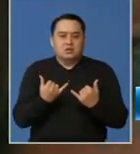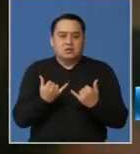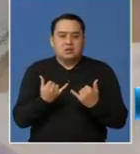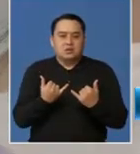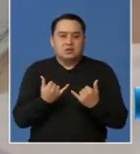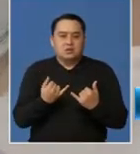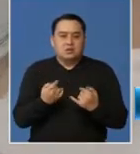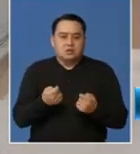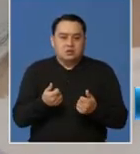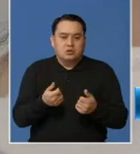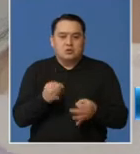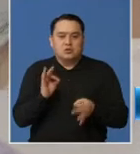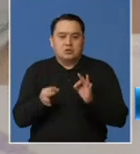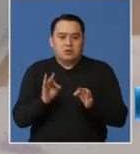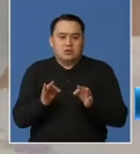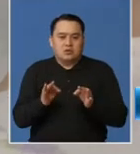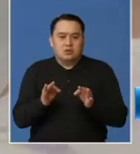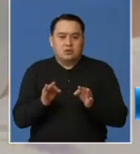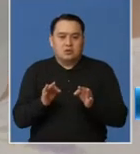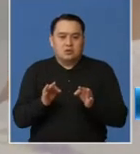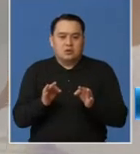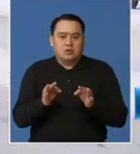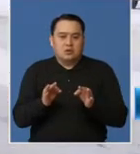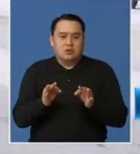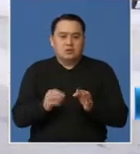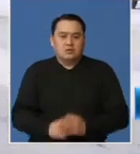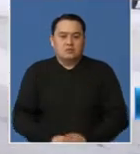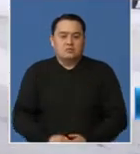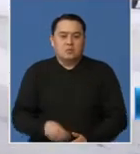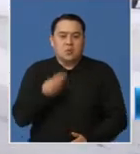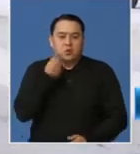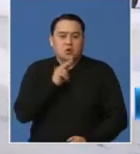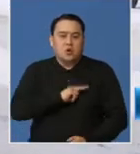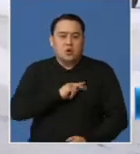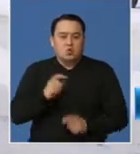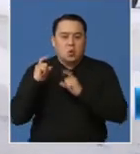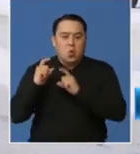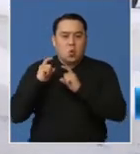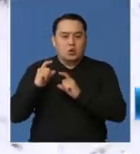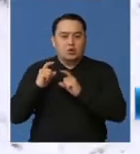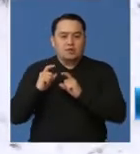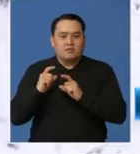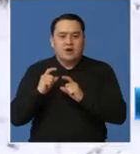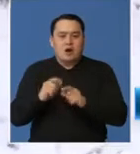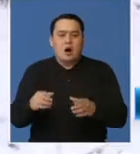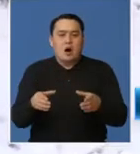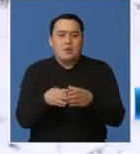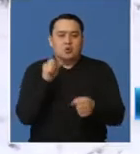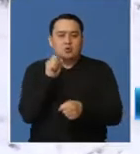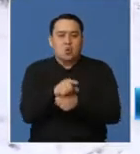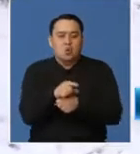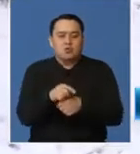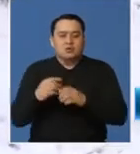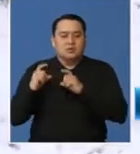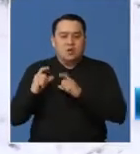хоть чуть-чуть более меня. Нормально. Мужчина работает грузчиком-регулятором. Он дает команды